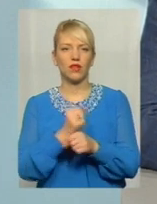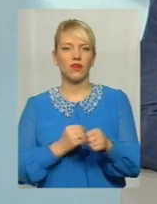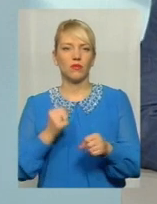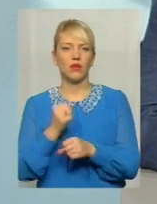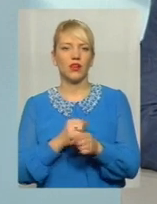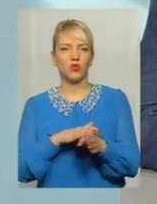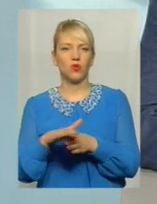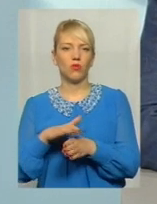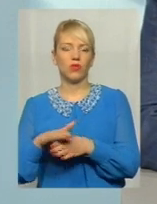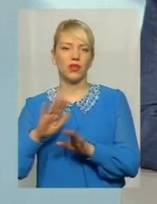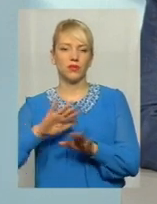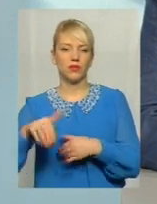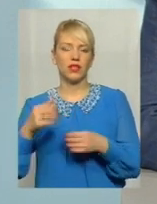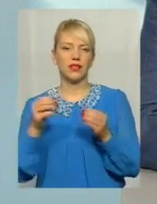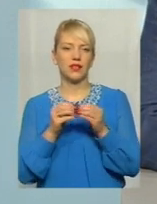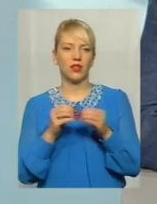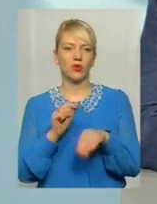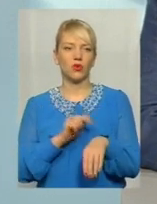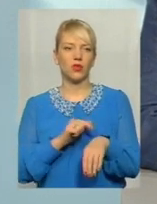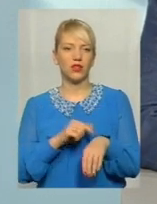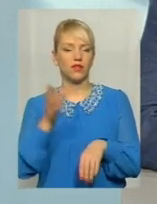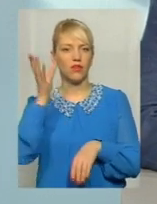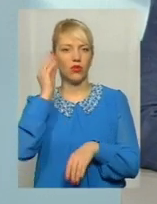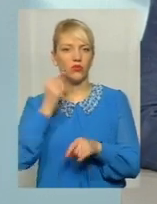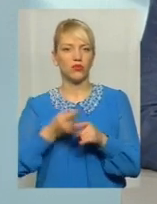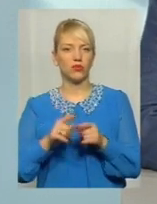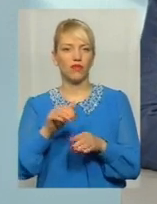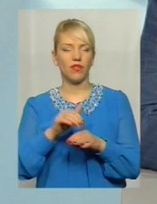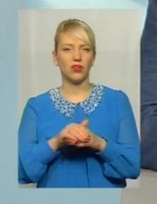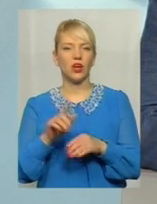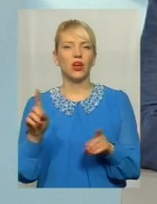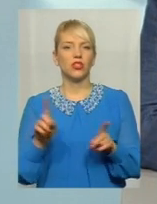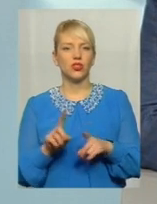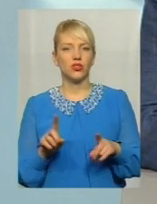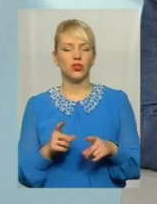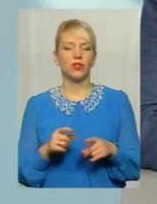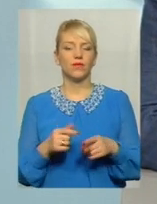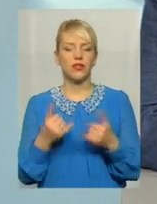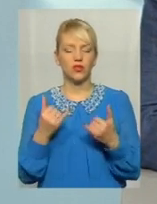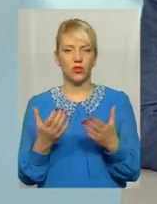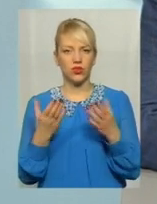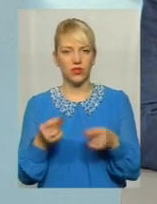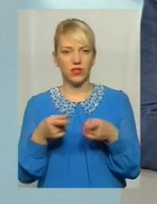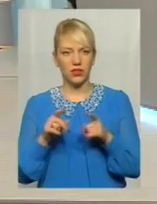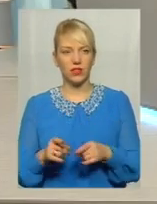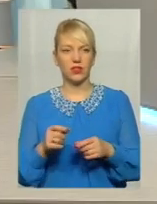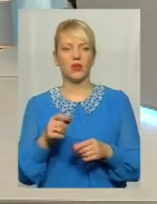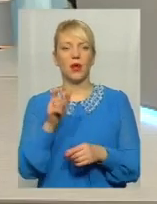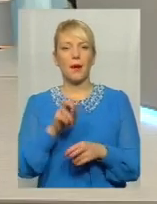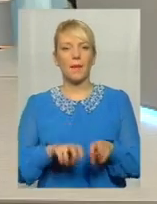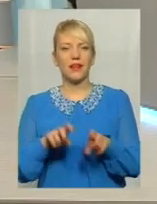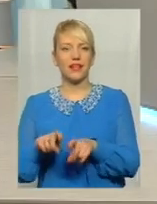повністю після 10-ї години, враховуючи той фактор, що на сьогоднішній день дійсно пасажири